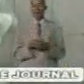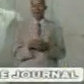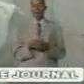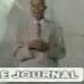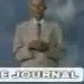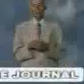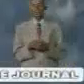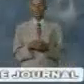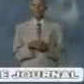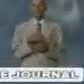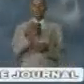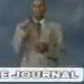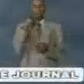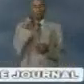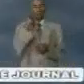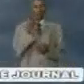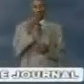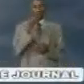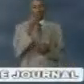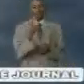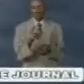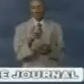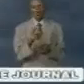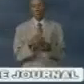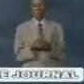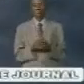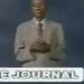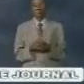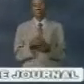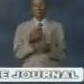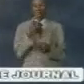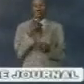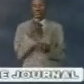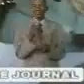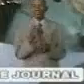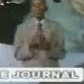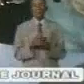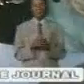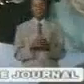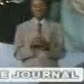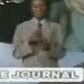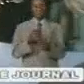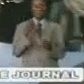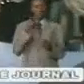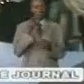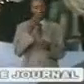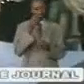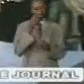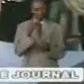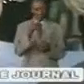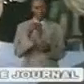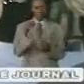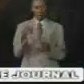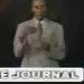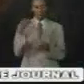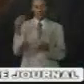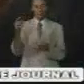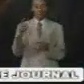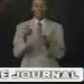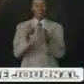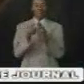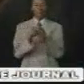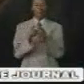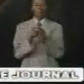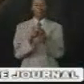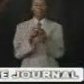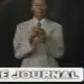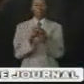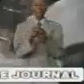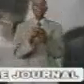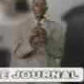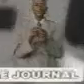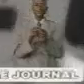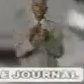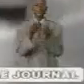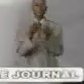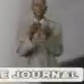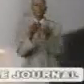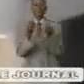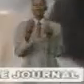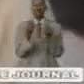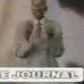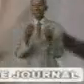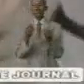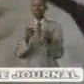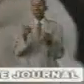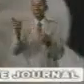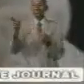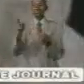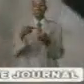vu décerner au mois de septembre dernier le prix international IAPD pour l'organisation des soins oculaires